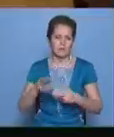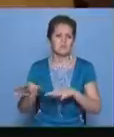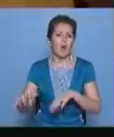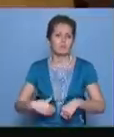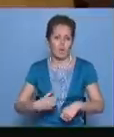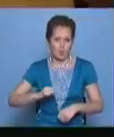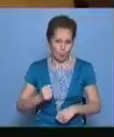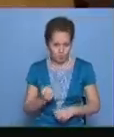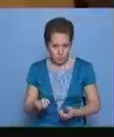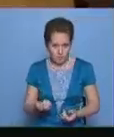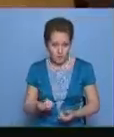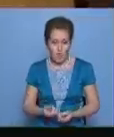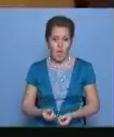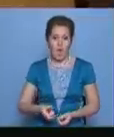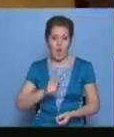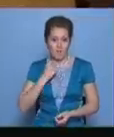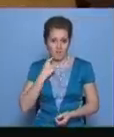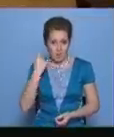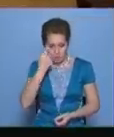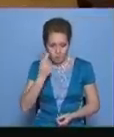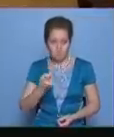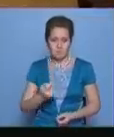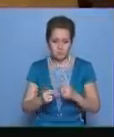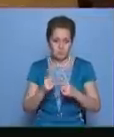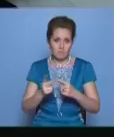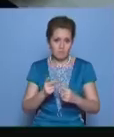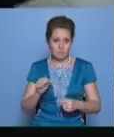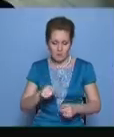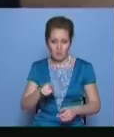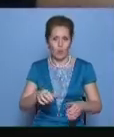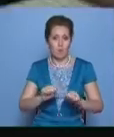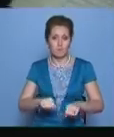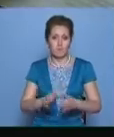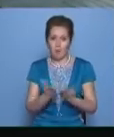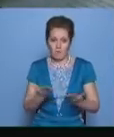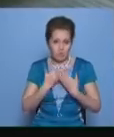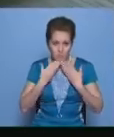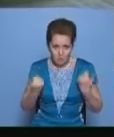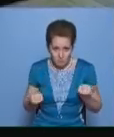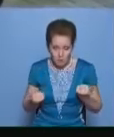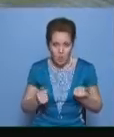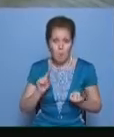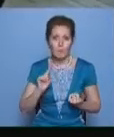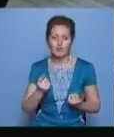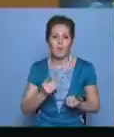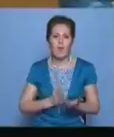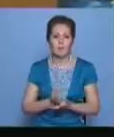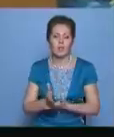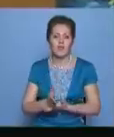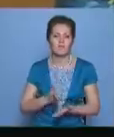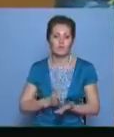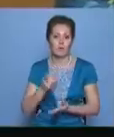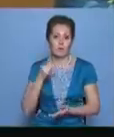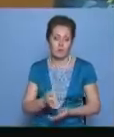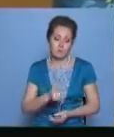две полторашки, этот юноша решил сесть за руль. Это при том, что даже прав у него нет. На логичный вопрос инспекторов, почему не обратился в службу такси,